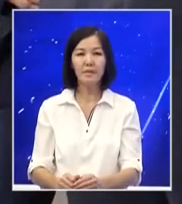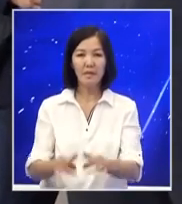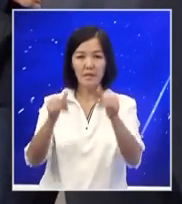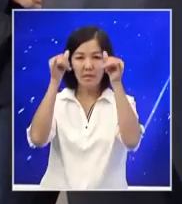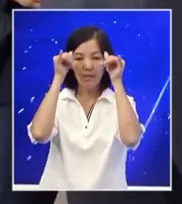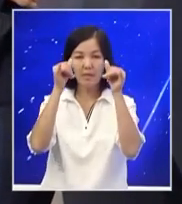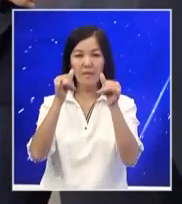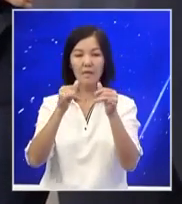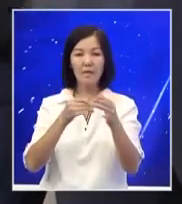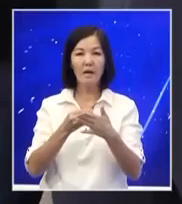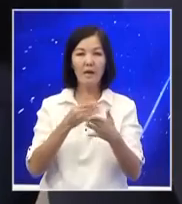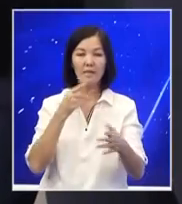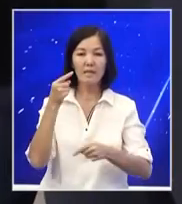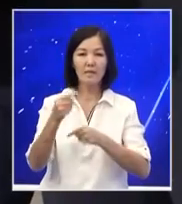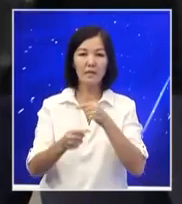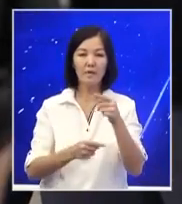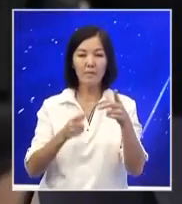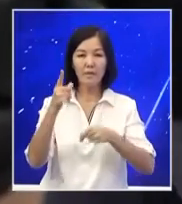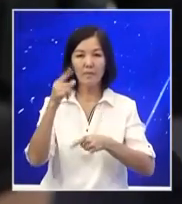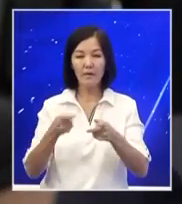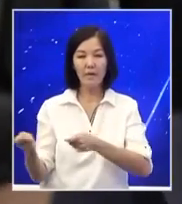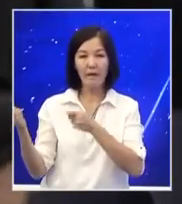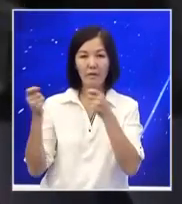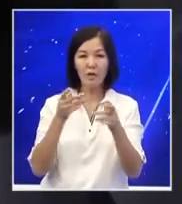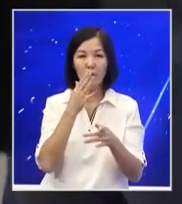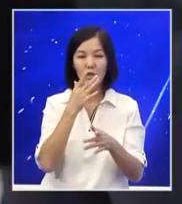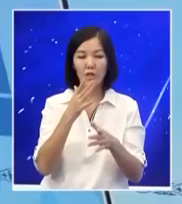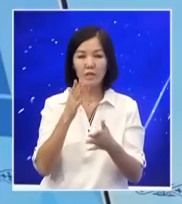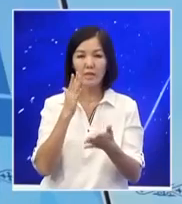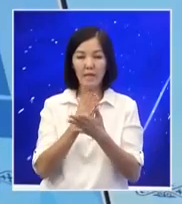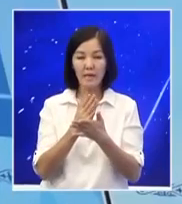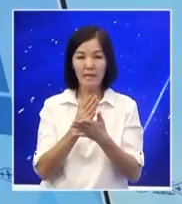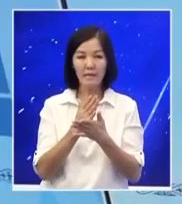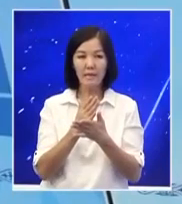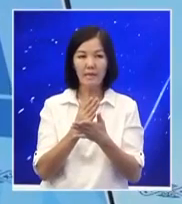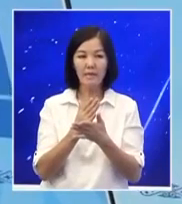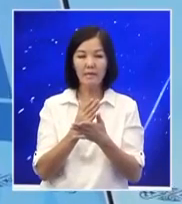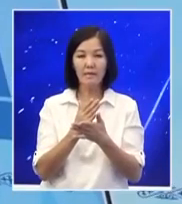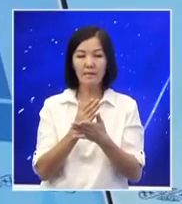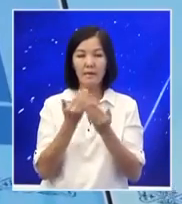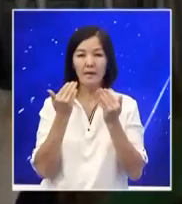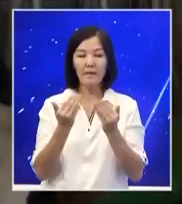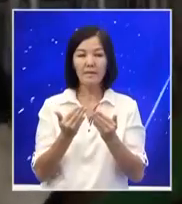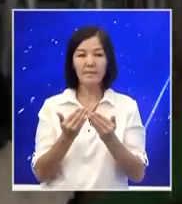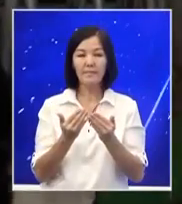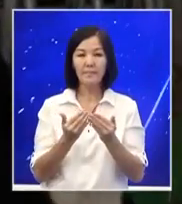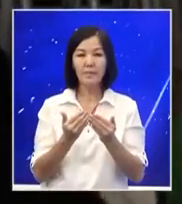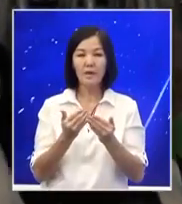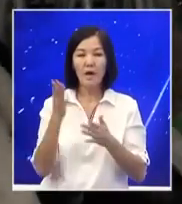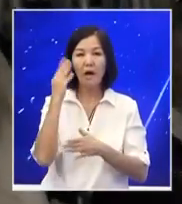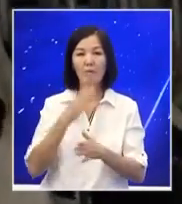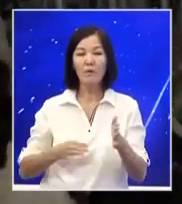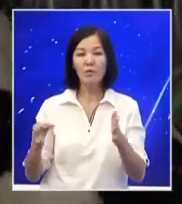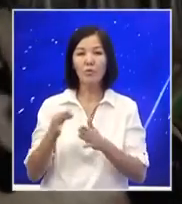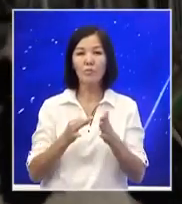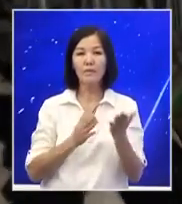метели уже другим крестьянам продают. Да, вот сейчас всего новый... по 2 миллиарда, да, где-то? Да, всего около 2 миллиардов. Өңірдегі өнімді